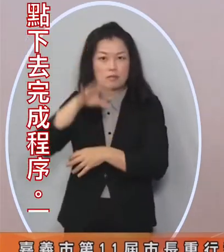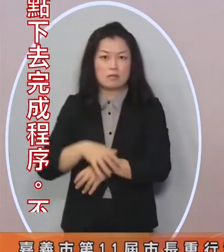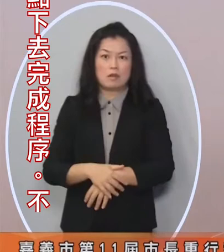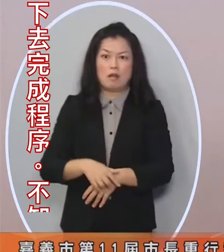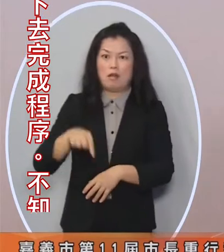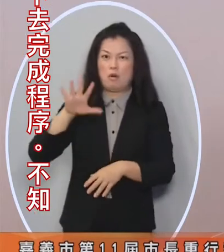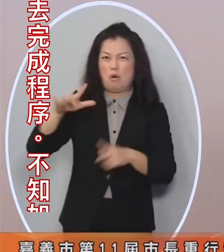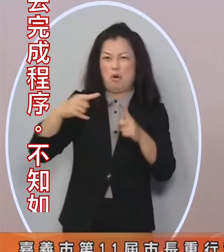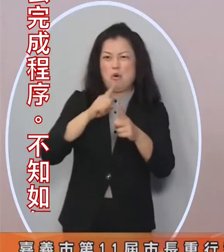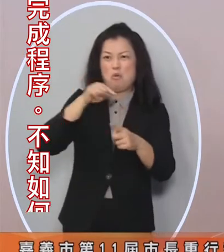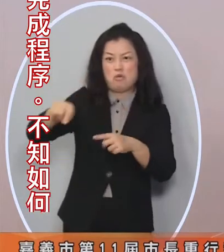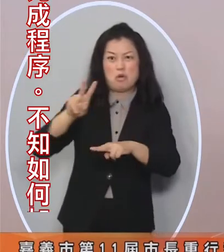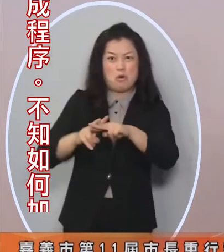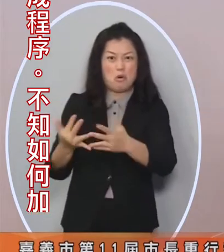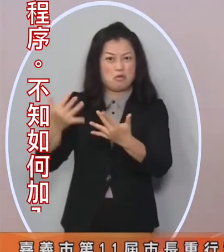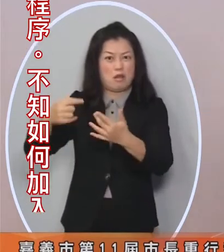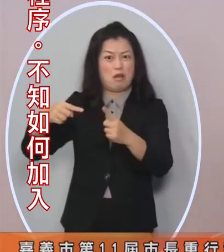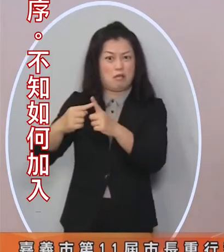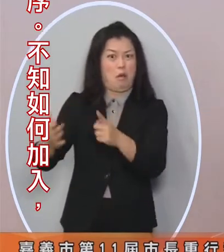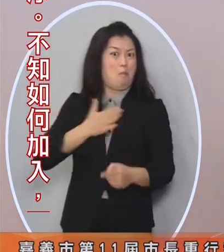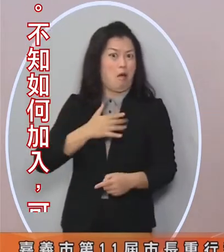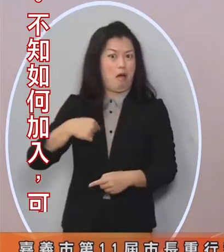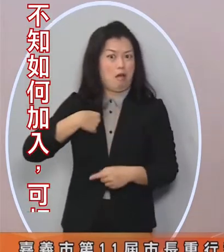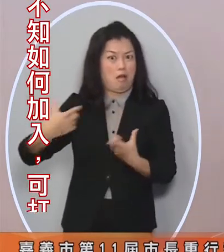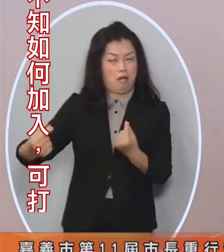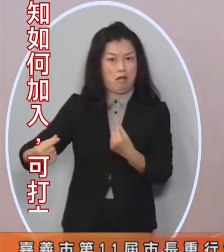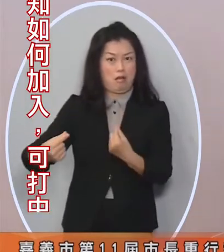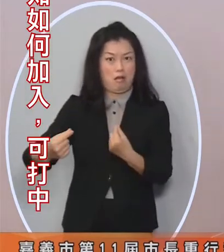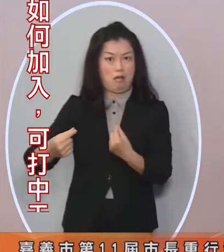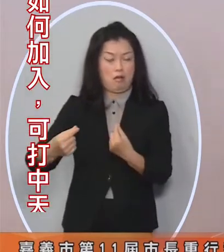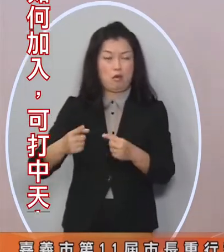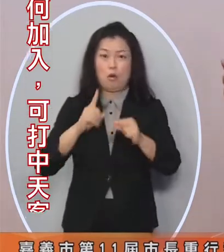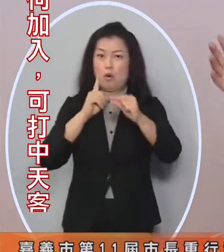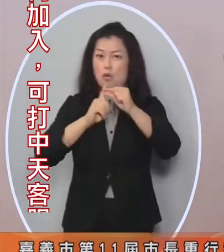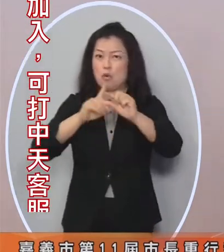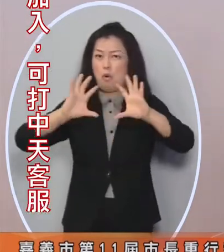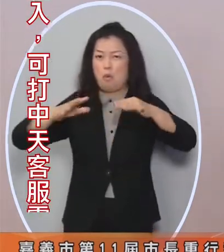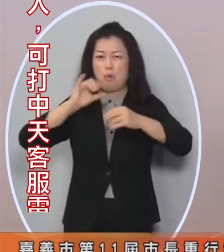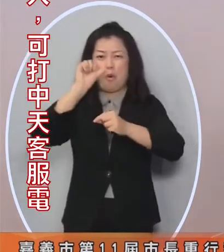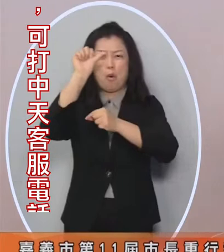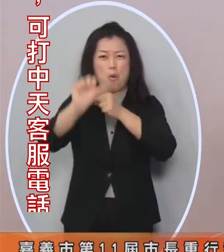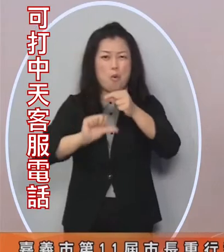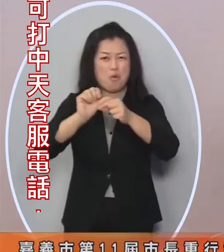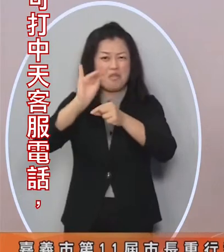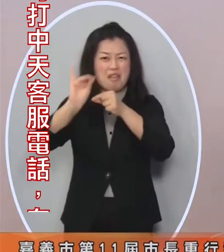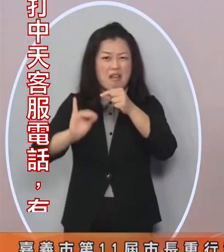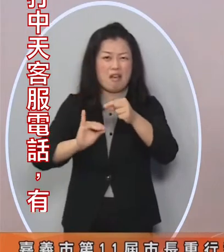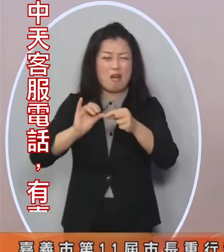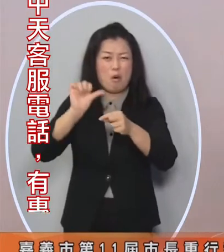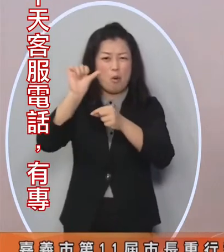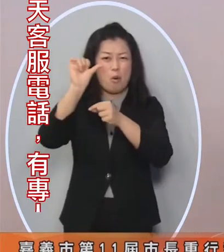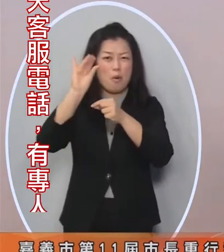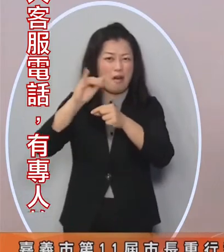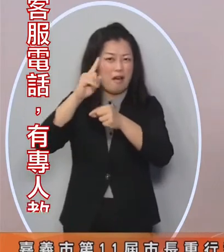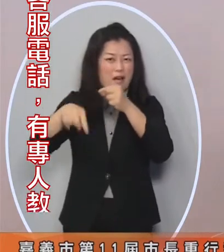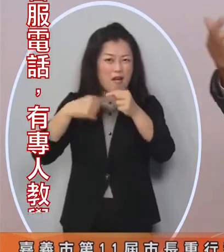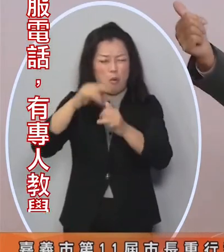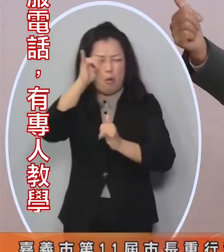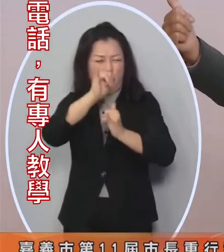人呢？喂，中国大陆是咱的人呢？中国五千年历史文化博大精深呢？吼、